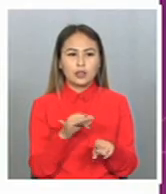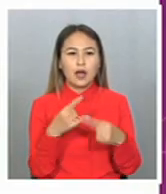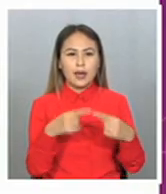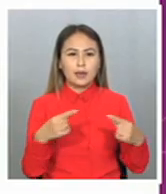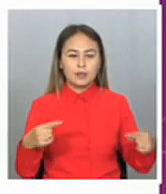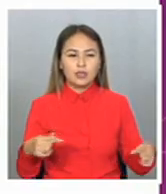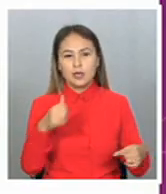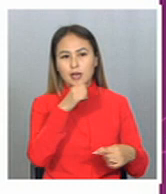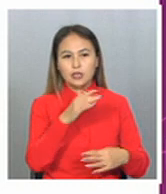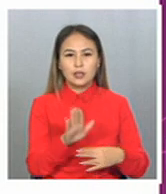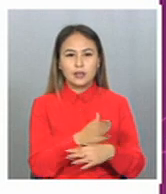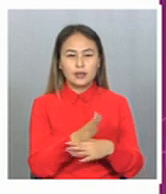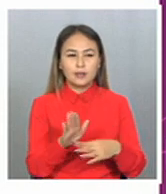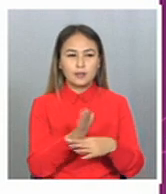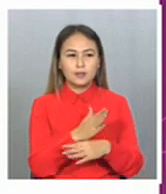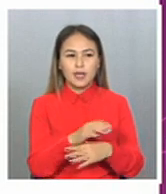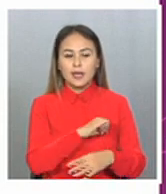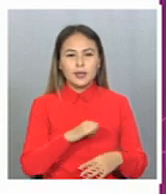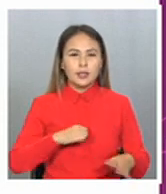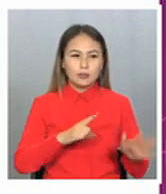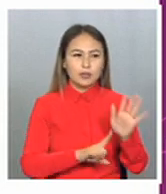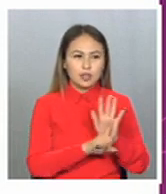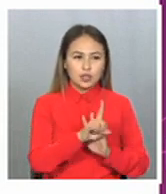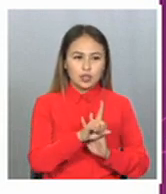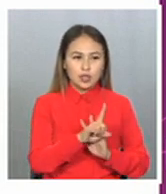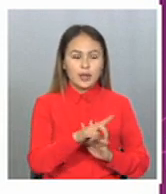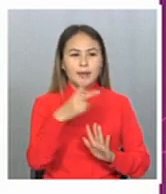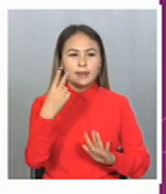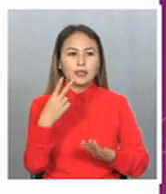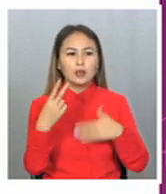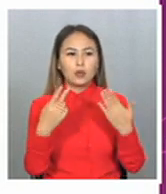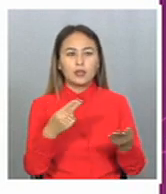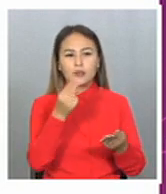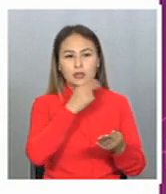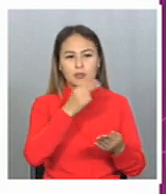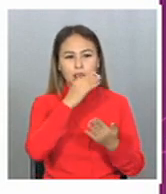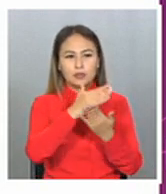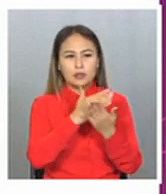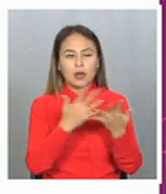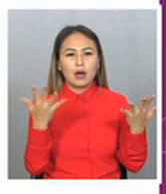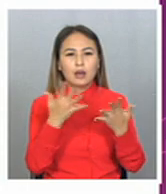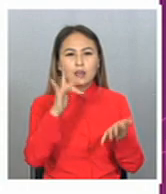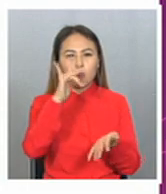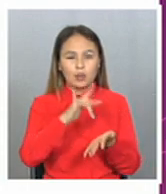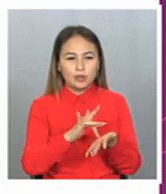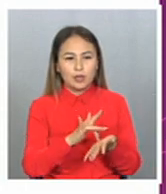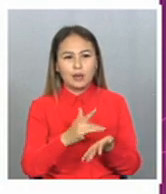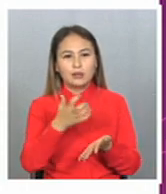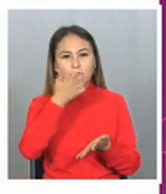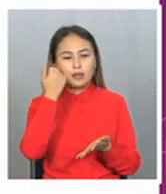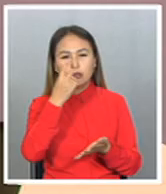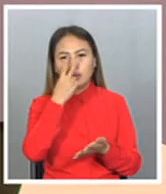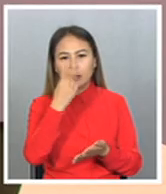айырмашылығын ажыратайық. Ең бірінші, екі қоректік тізбектің қандай ортаға тән екенін